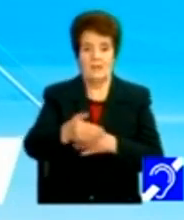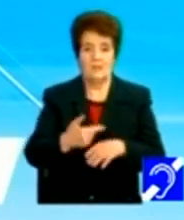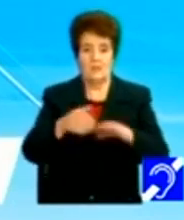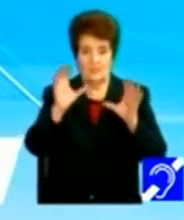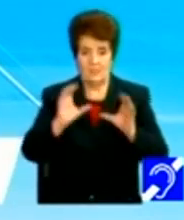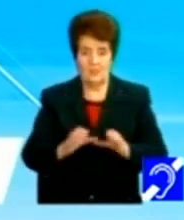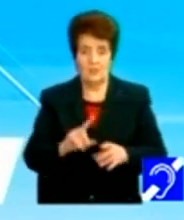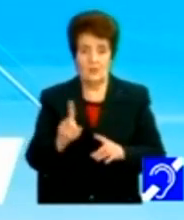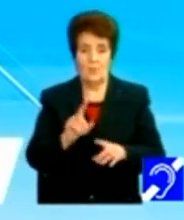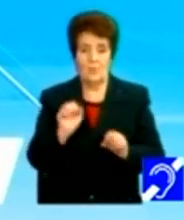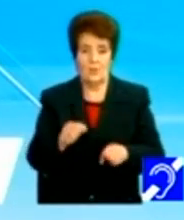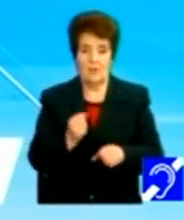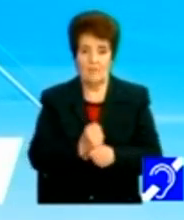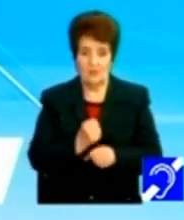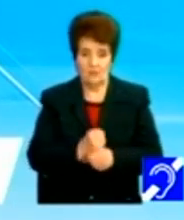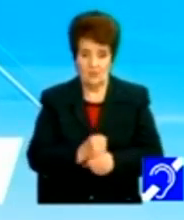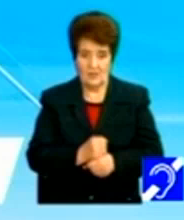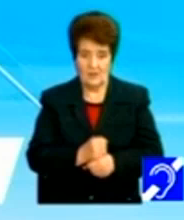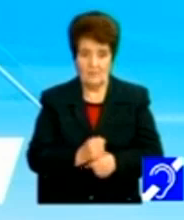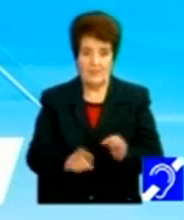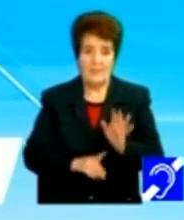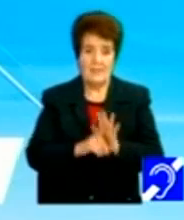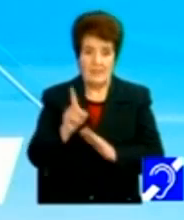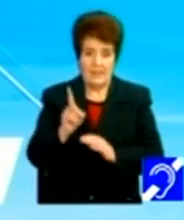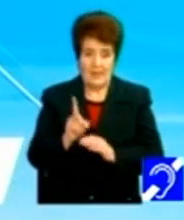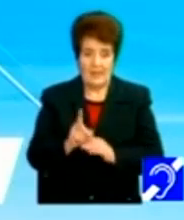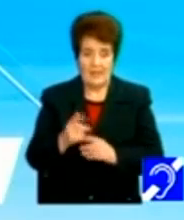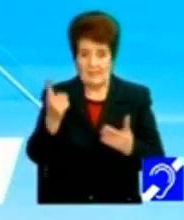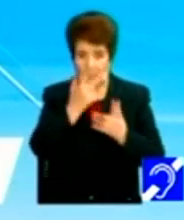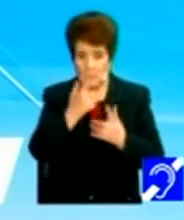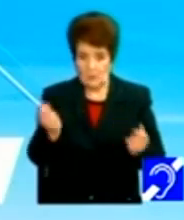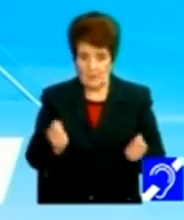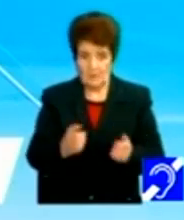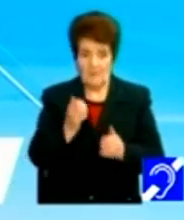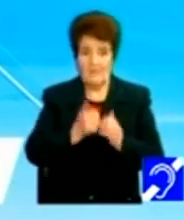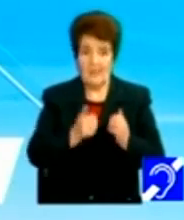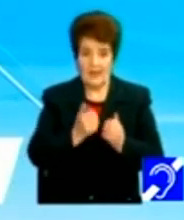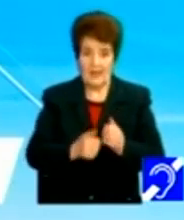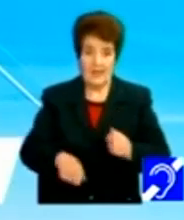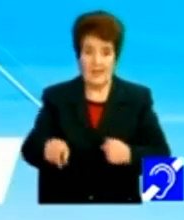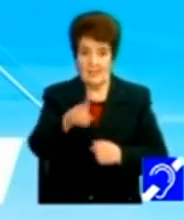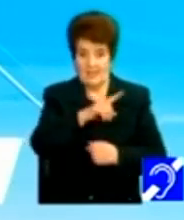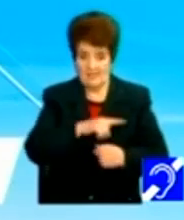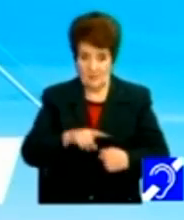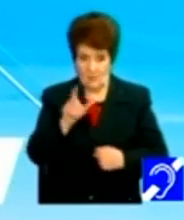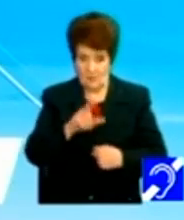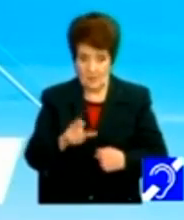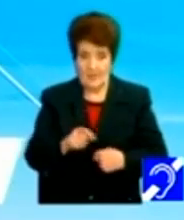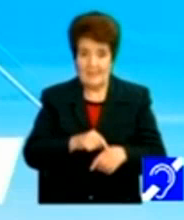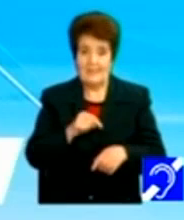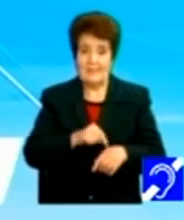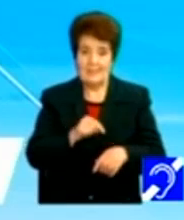putea face este din start să anunțăm că fiecare dintre dumnealor care se simt